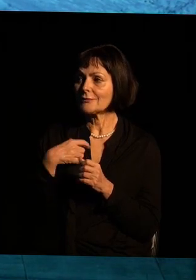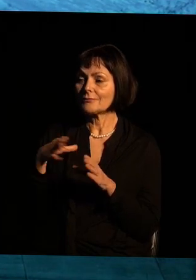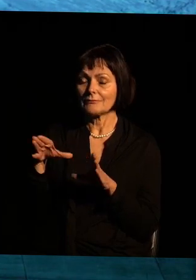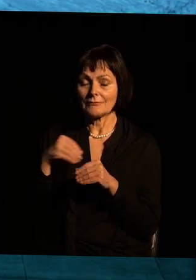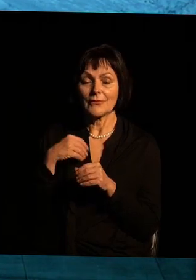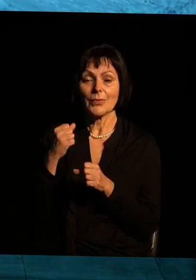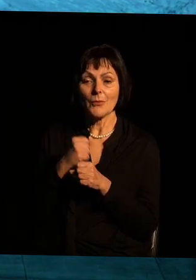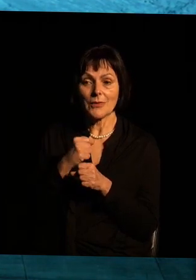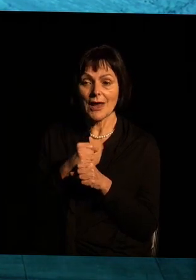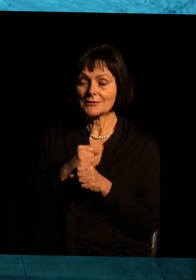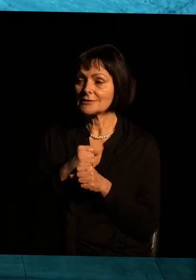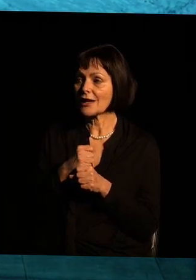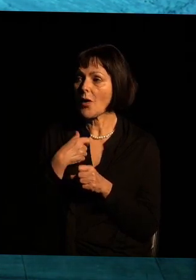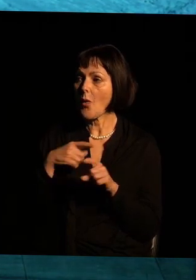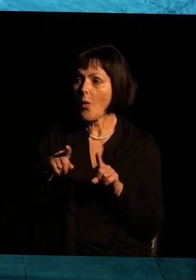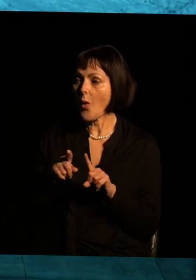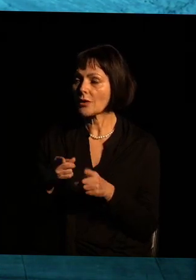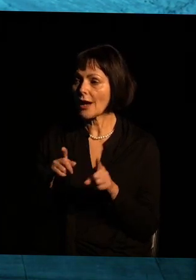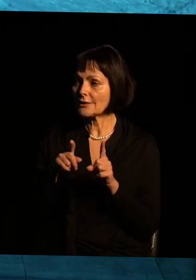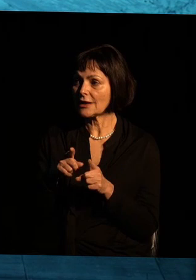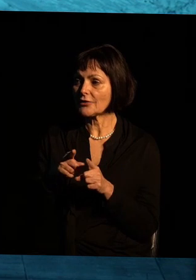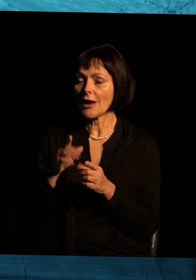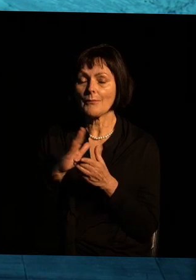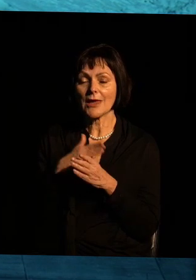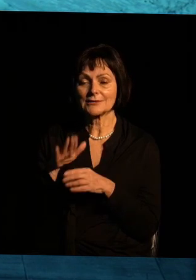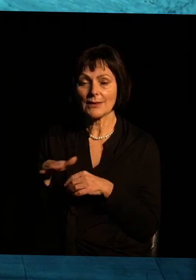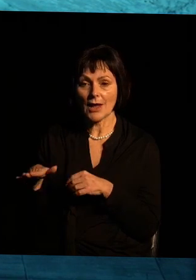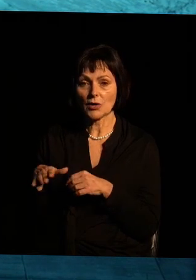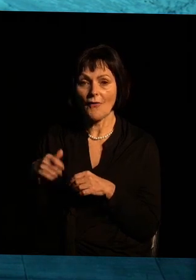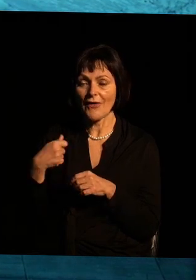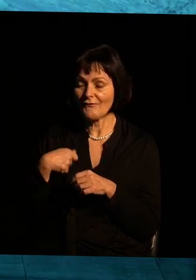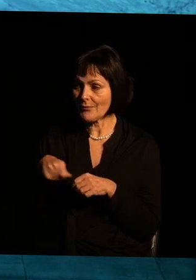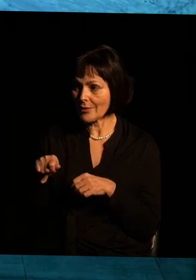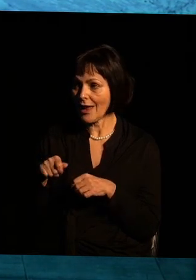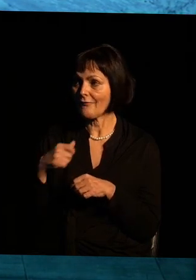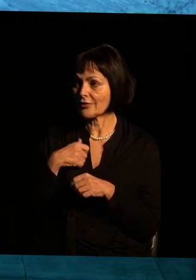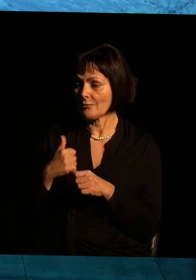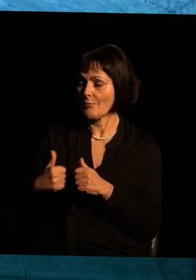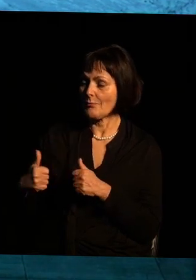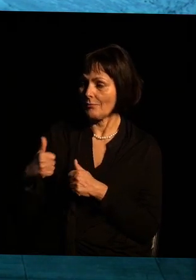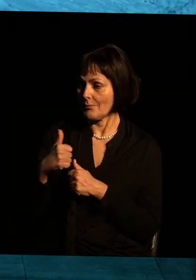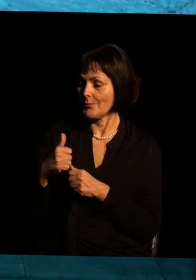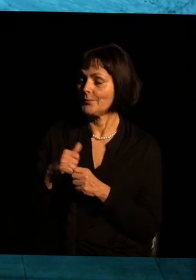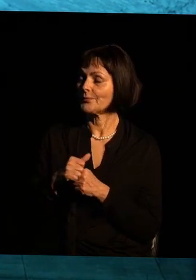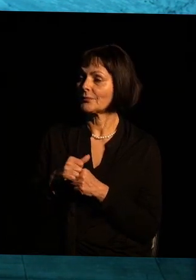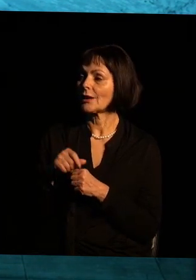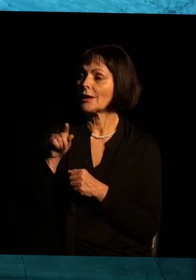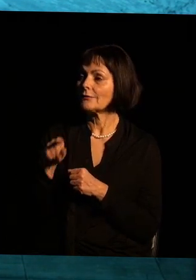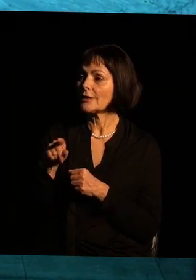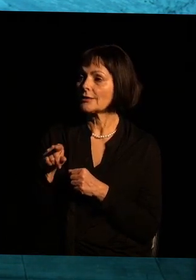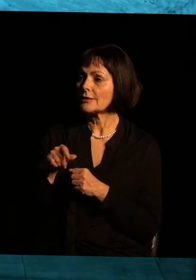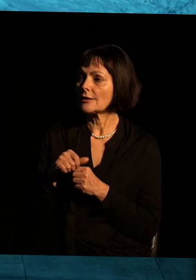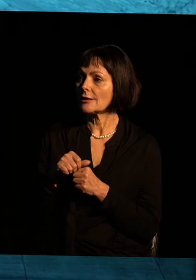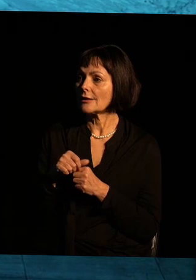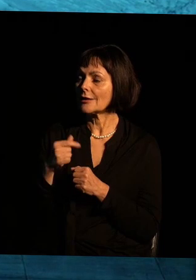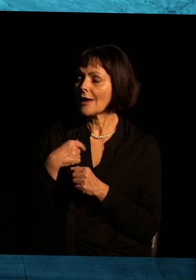zatrudniono mnie jako organizatora takiej międzynarodowej wyprawy, gdzie byłem liderem. I wtedy, ale